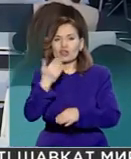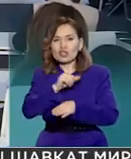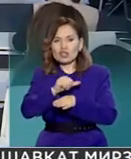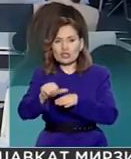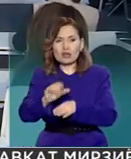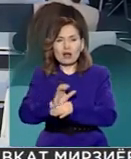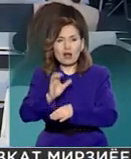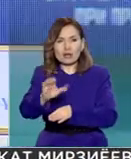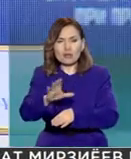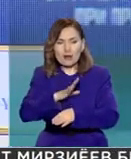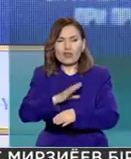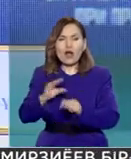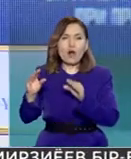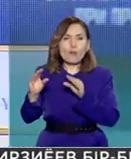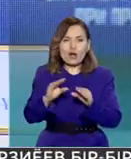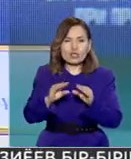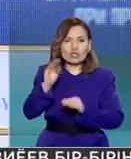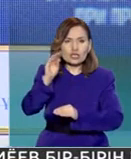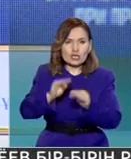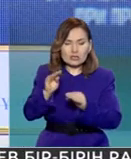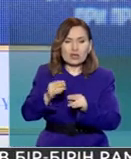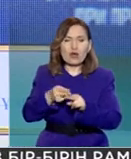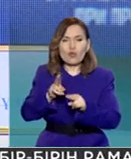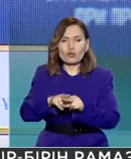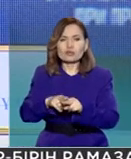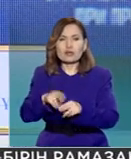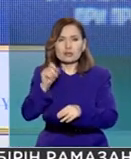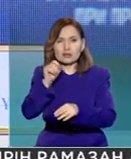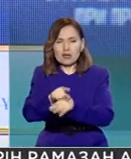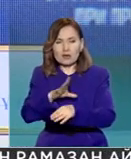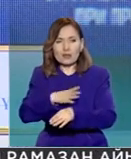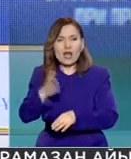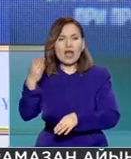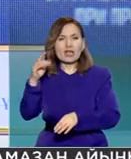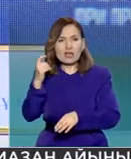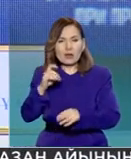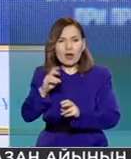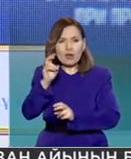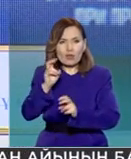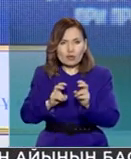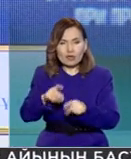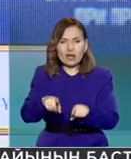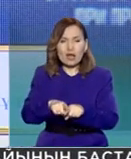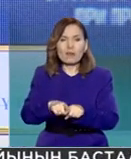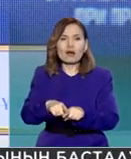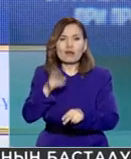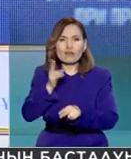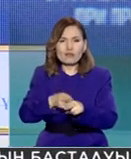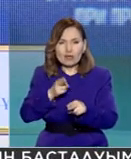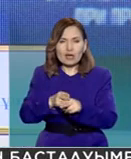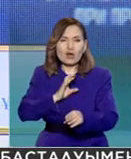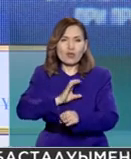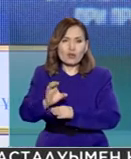елге машина жасау, өздеріңіз көріп отқандай, ол химия өнеркәсібі, ол қара металлургия,